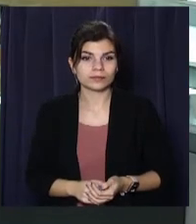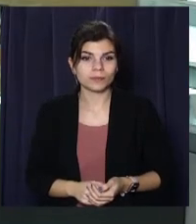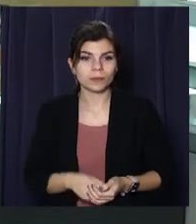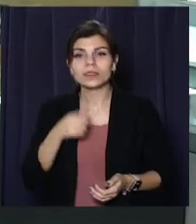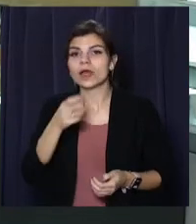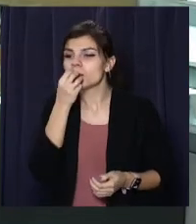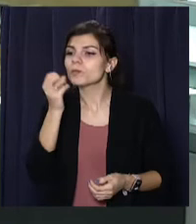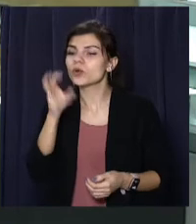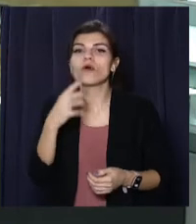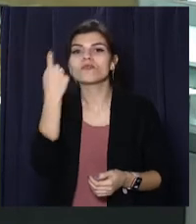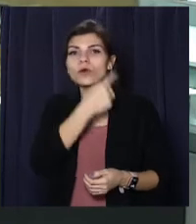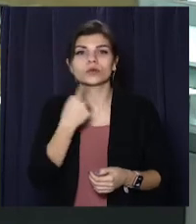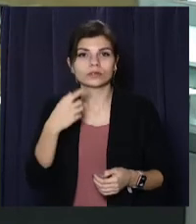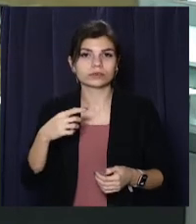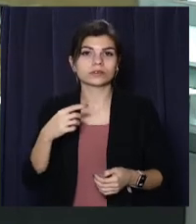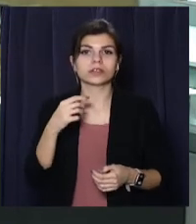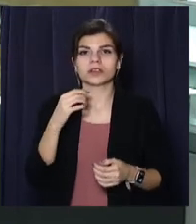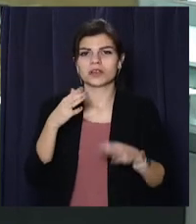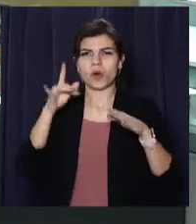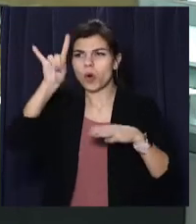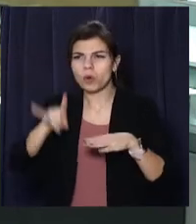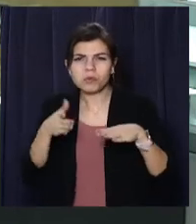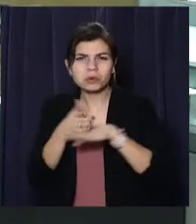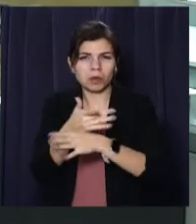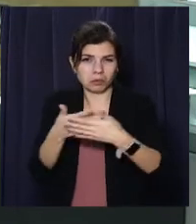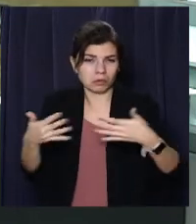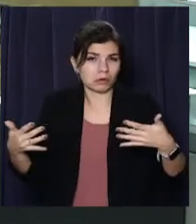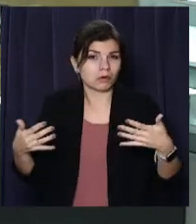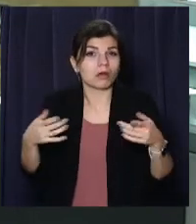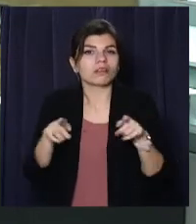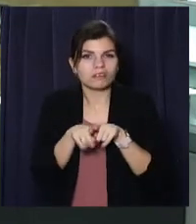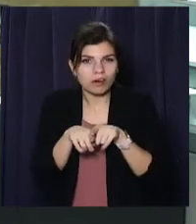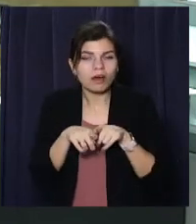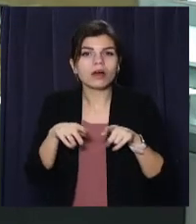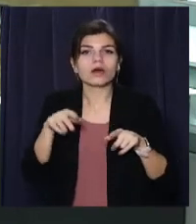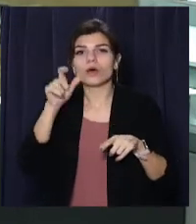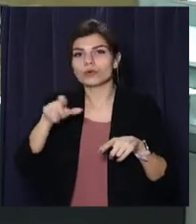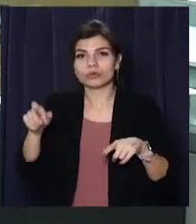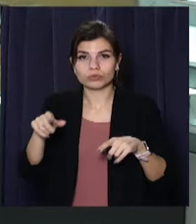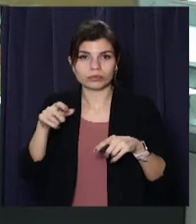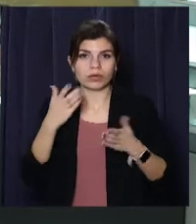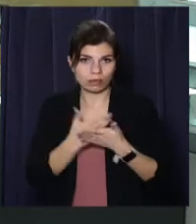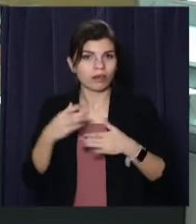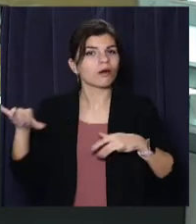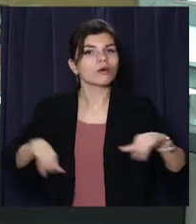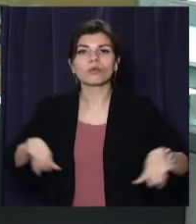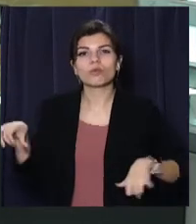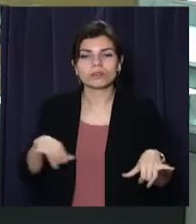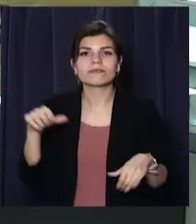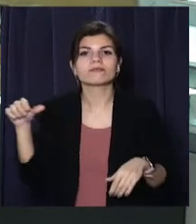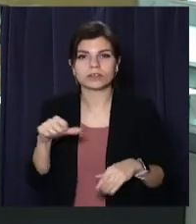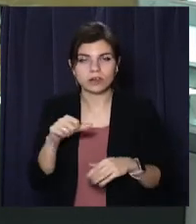Плюють в обличчя, трощать салони та розбивають вікна. Так нерідко поводять себе пасажири громадського транспорту. Такі